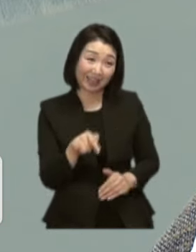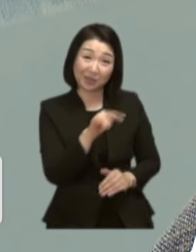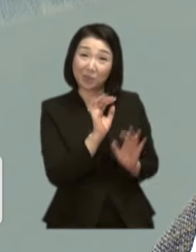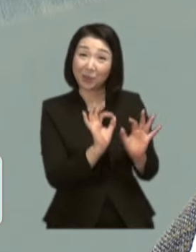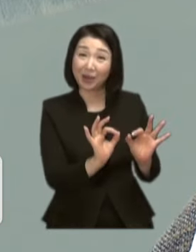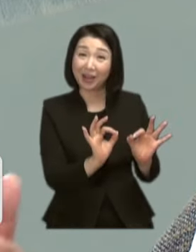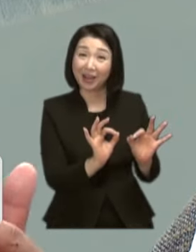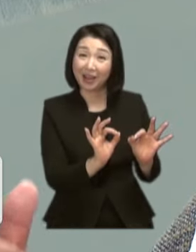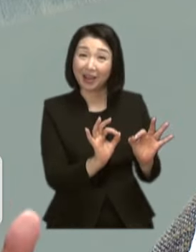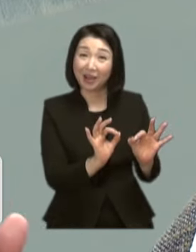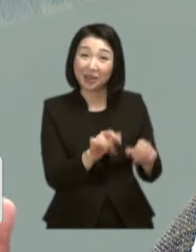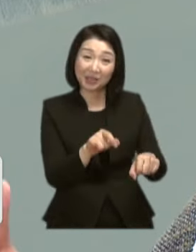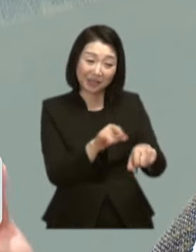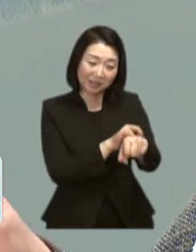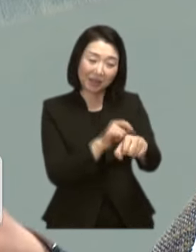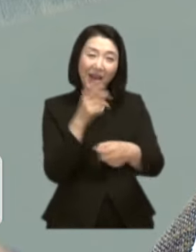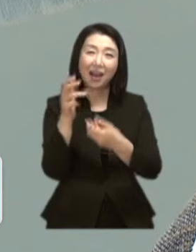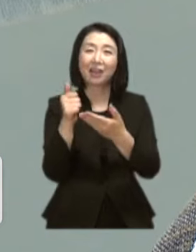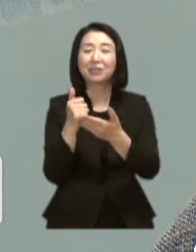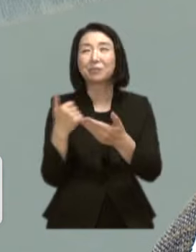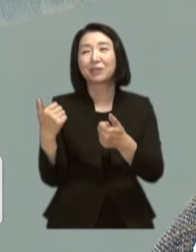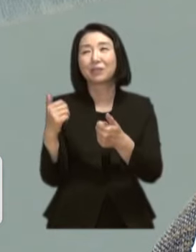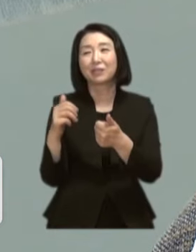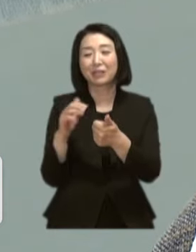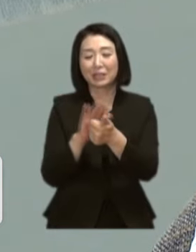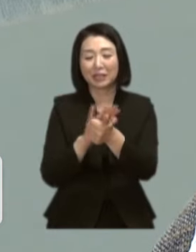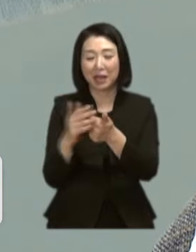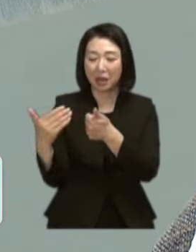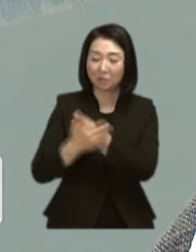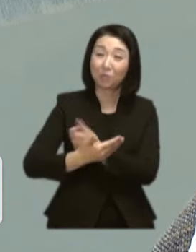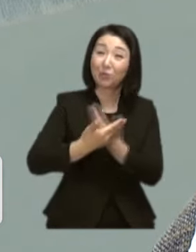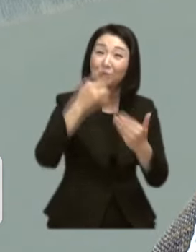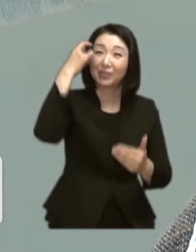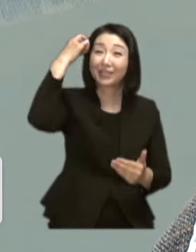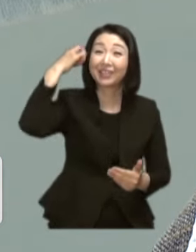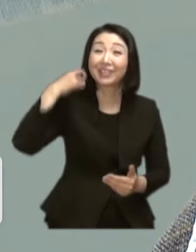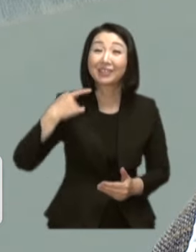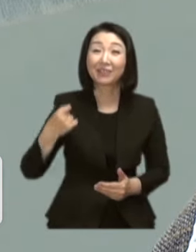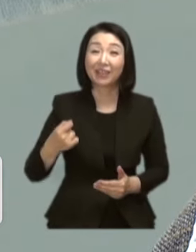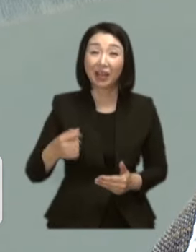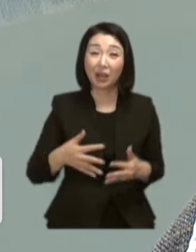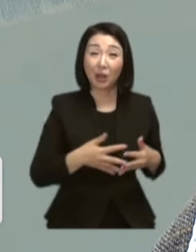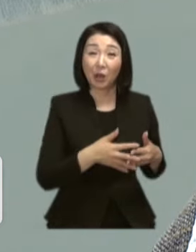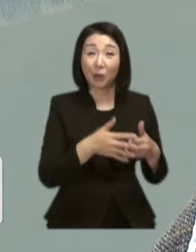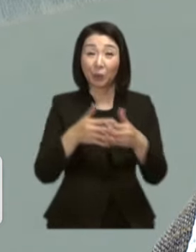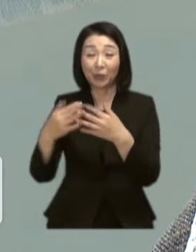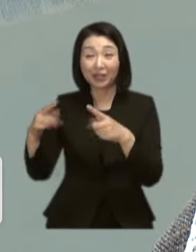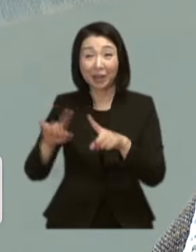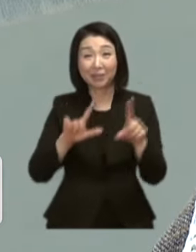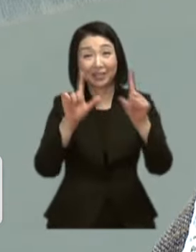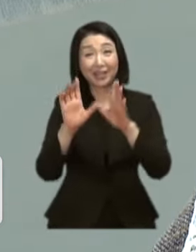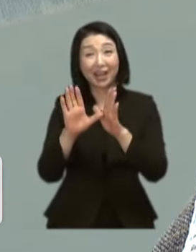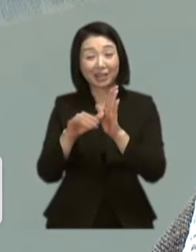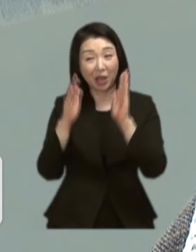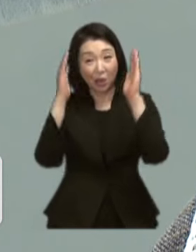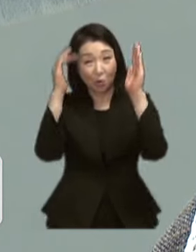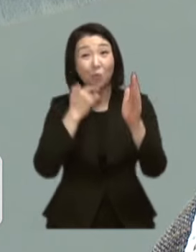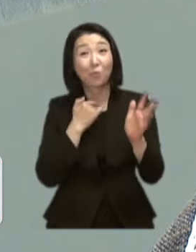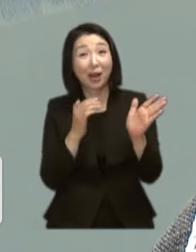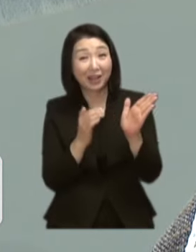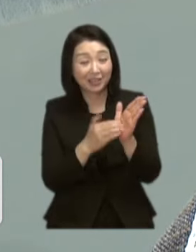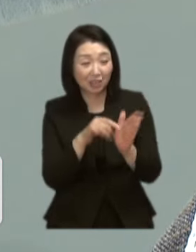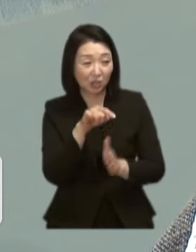뭔가 특별하게 하나님이 이렇게 품어주시는 느낌? 공동체에서 함께 살면서 공부하고 또